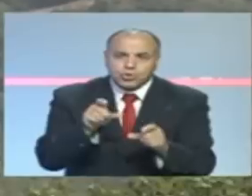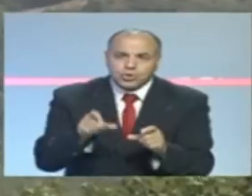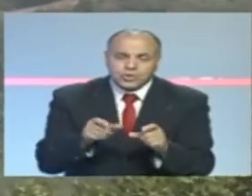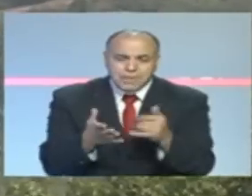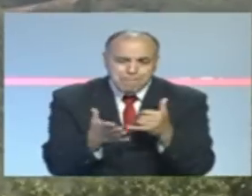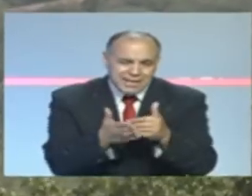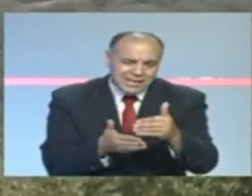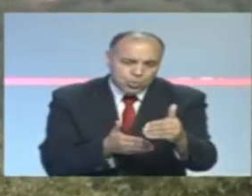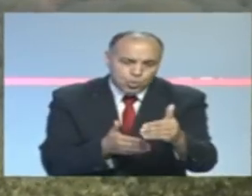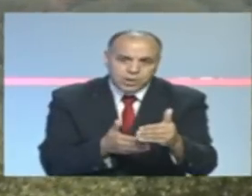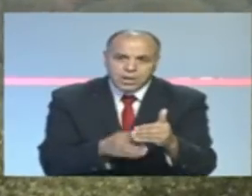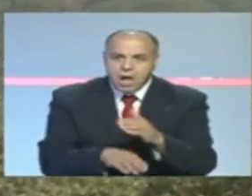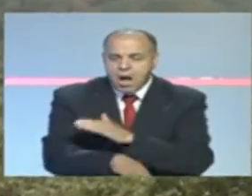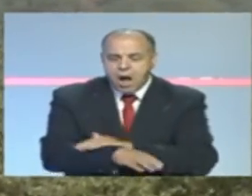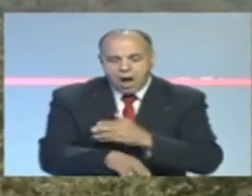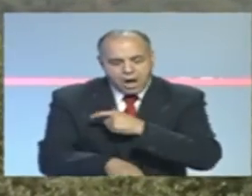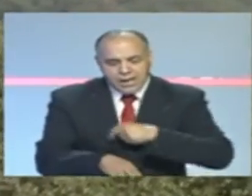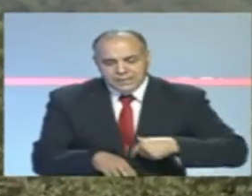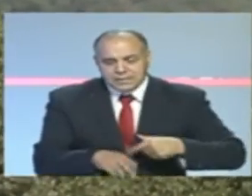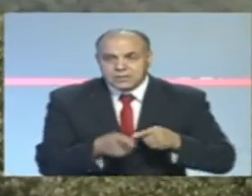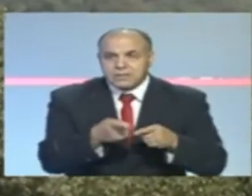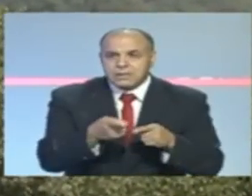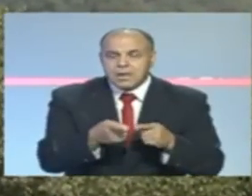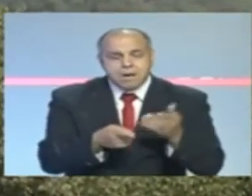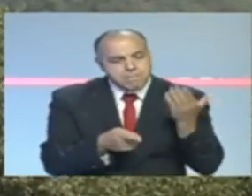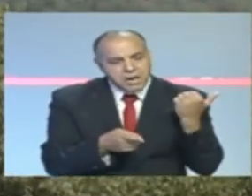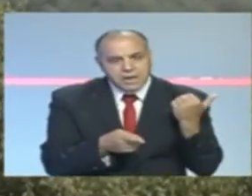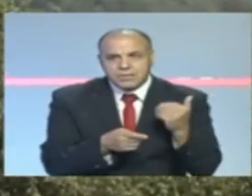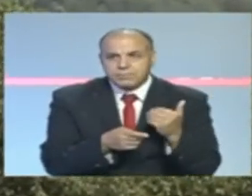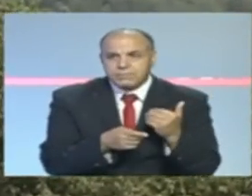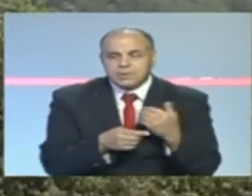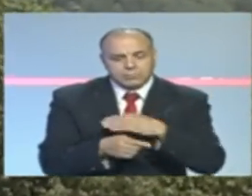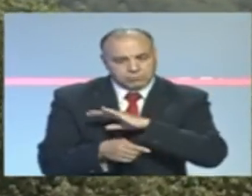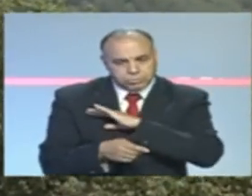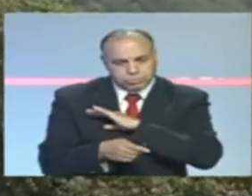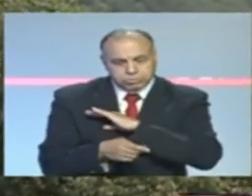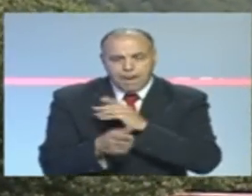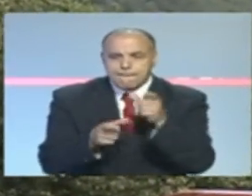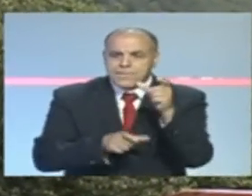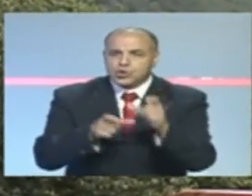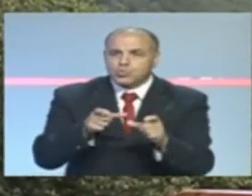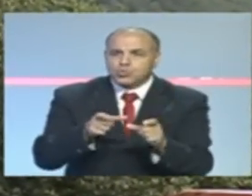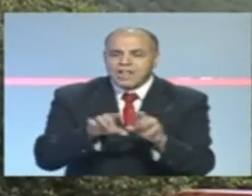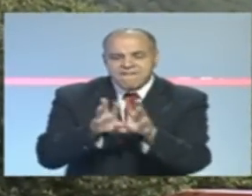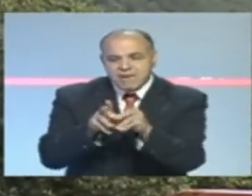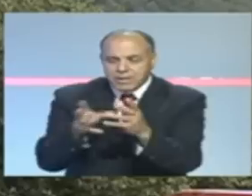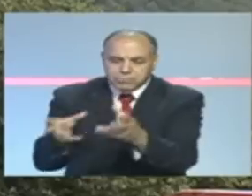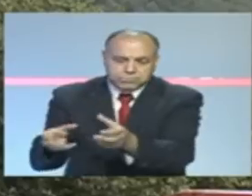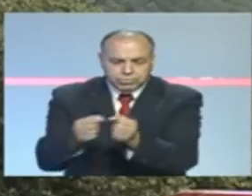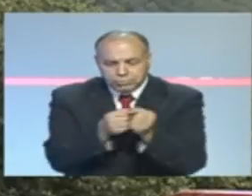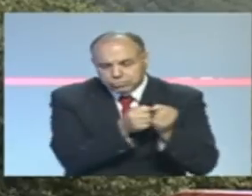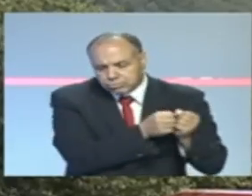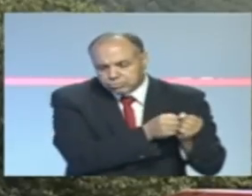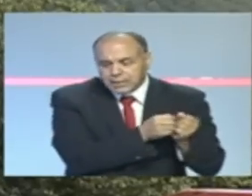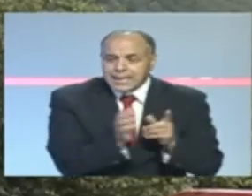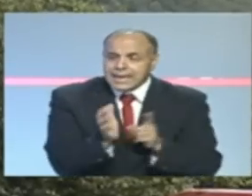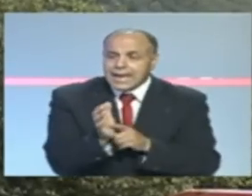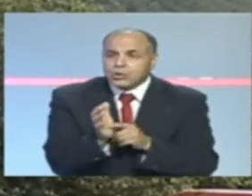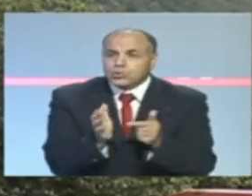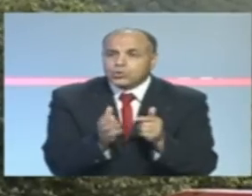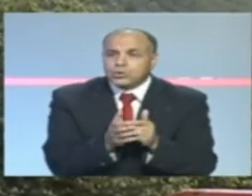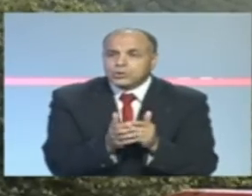الجويريه اعلن الحرس الوطني البارح نواب اجلاء مجموعه من العائلات فيما يؤكد